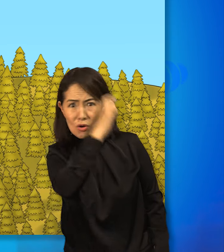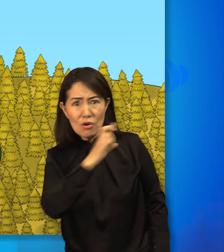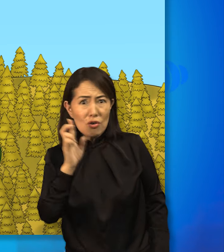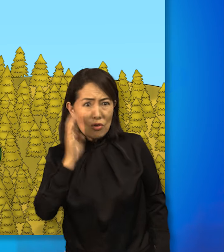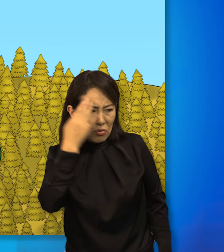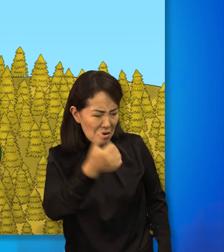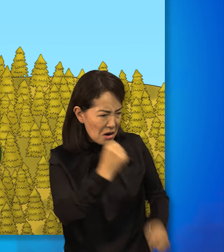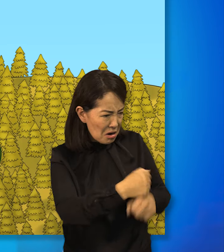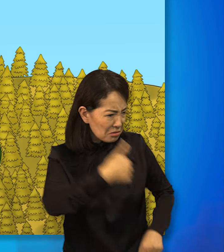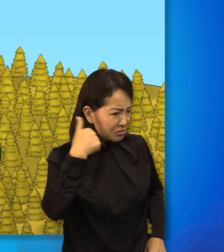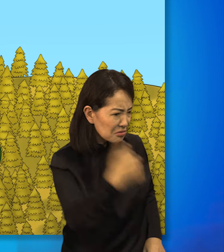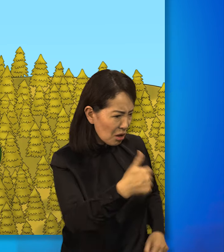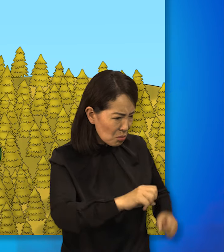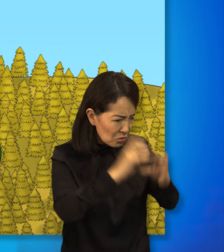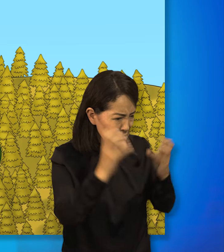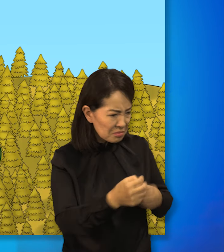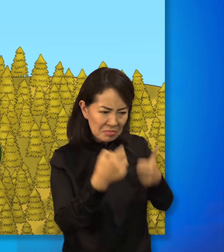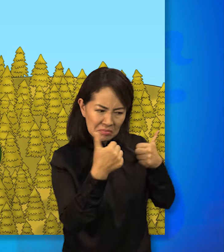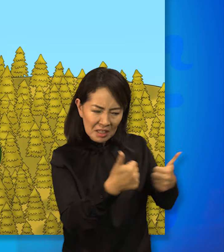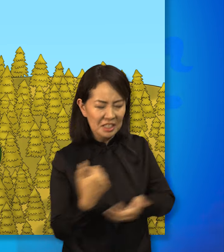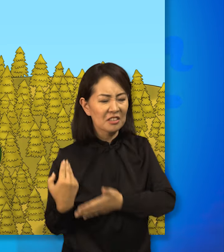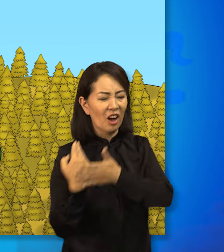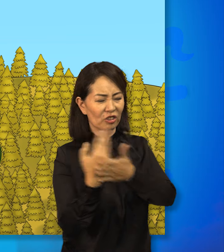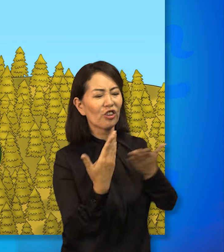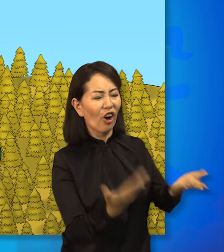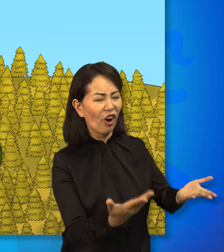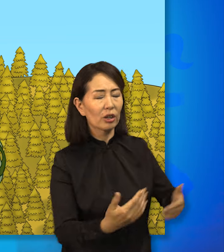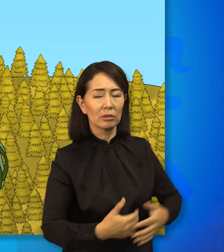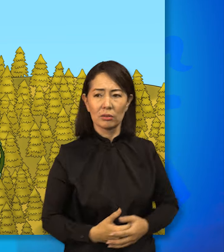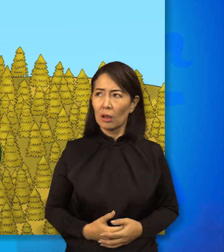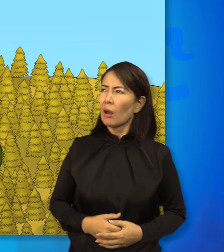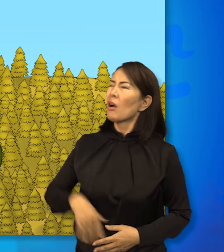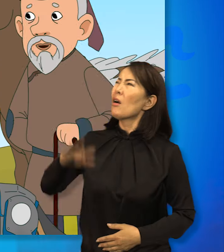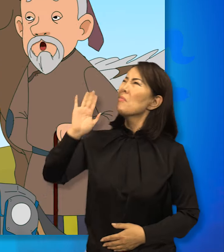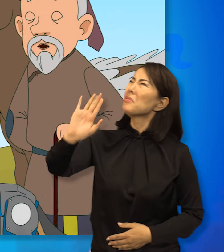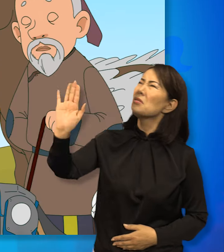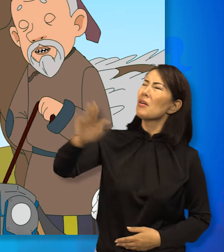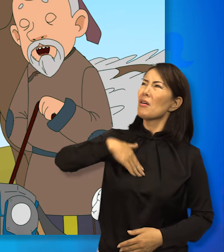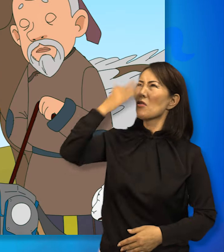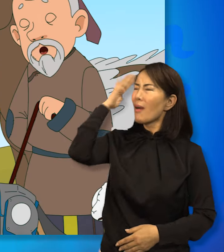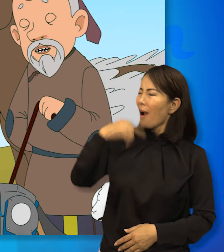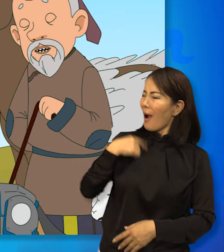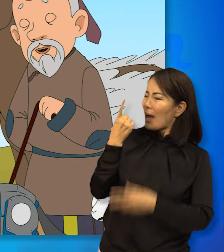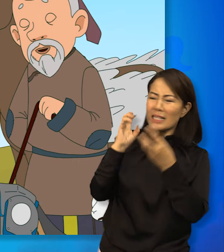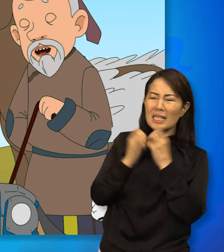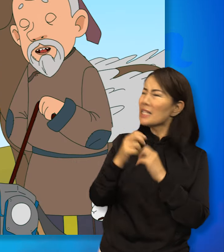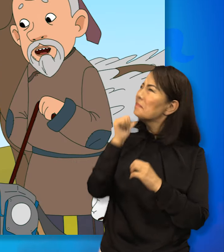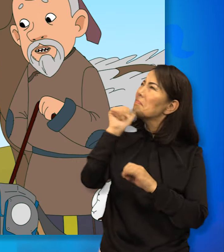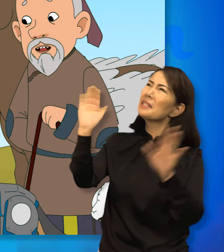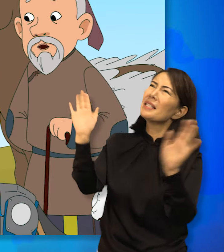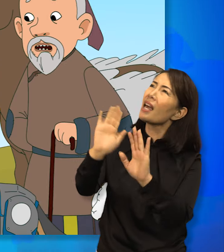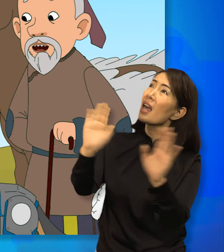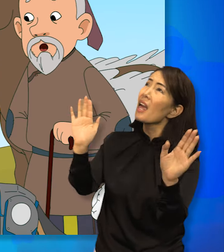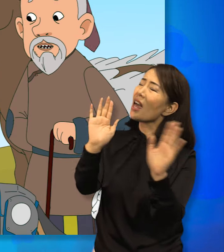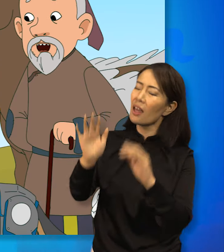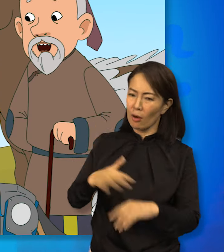Мундаг хөөрхөн хүүхдүүд байна. Хийсэн зүйлийг чинь би мартахгүй. Байгаль их та хоёрт талархан мэхийн